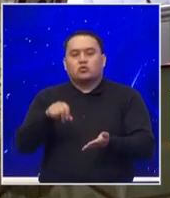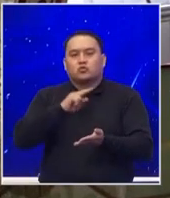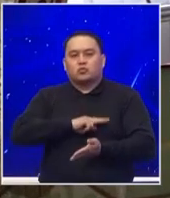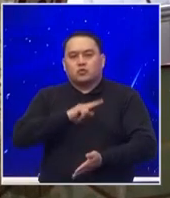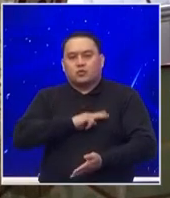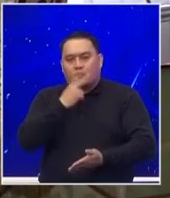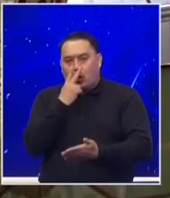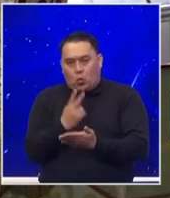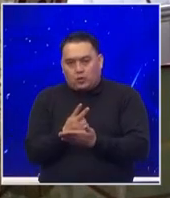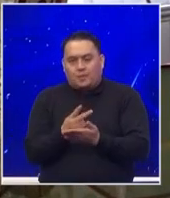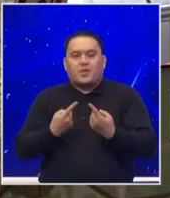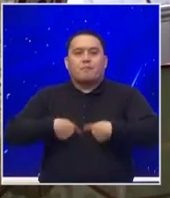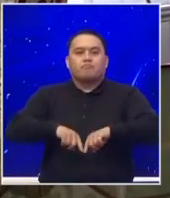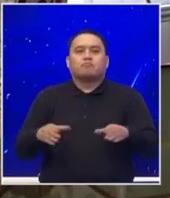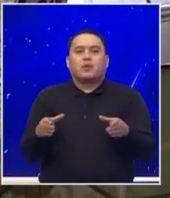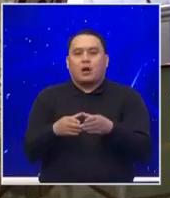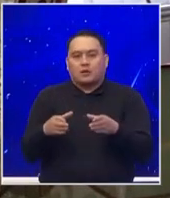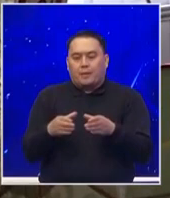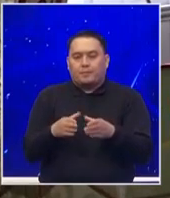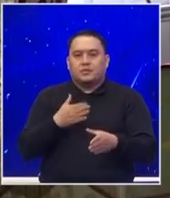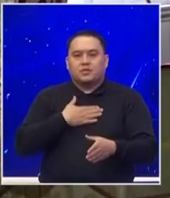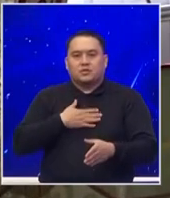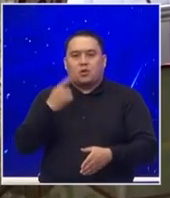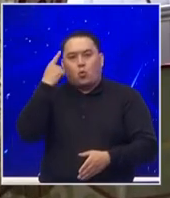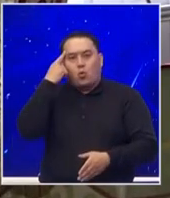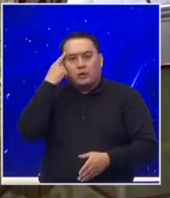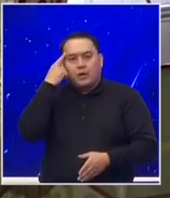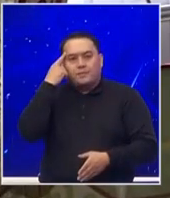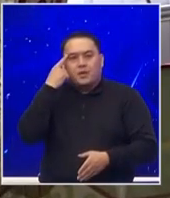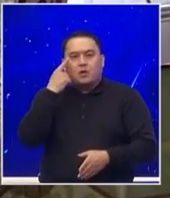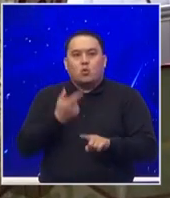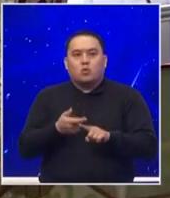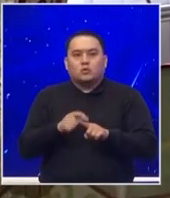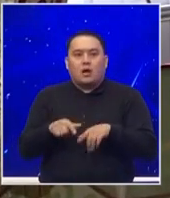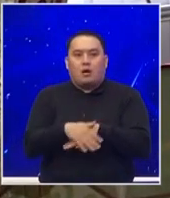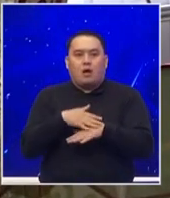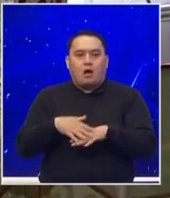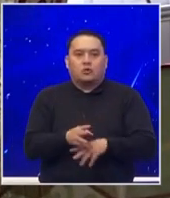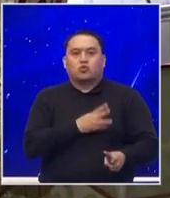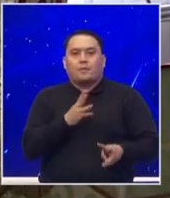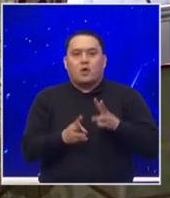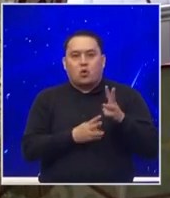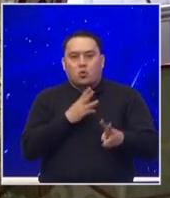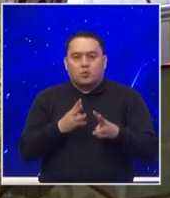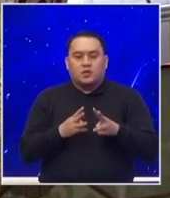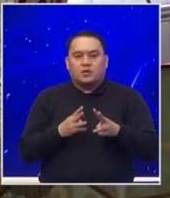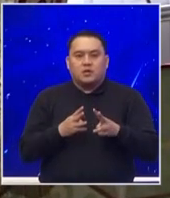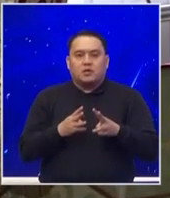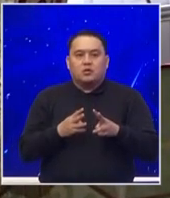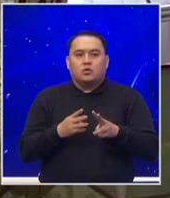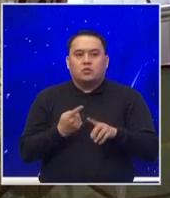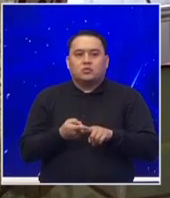жатыр. Міне осы жағдайлардың барлығы бізді терең ойға қалдырады. Осындай халық құлшынып, халық тебіреніп жатқан